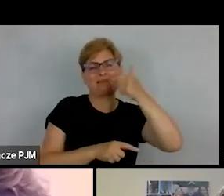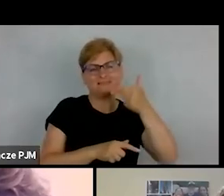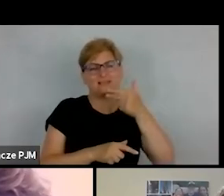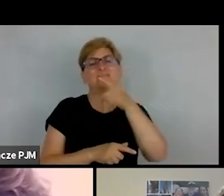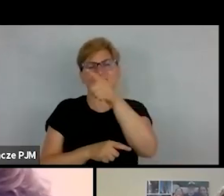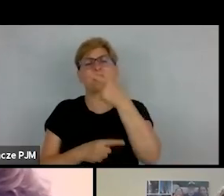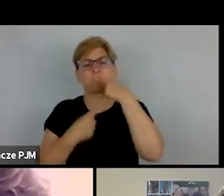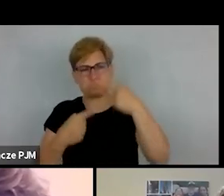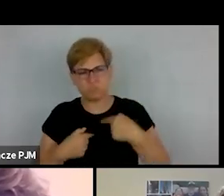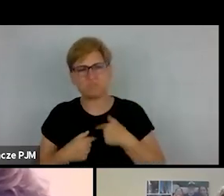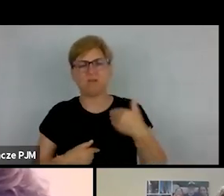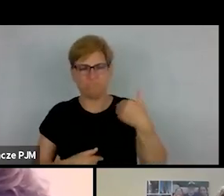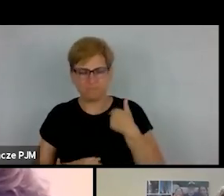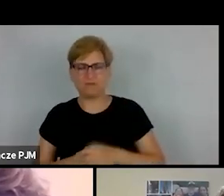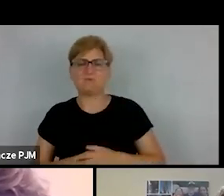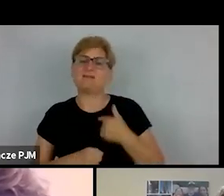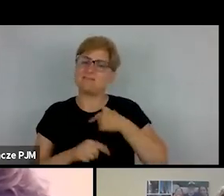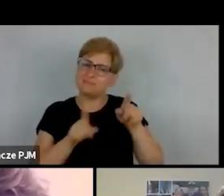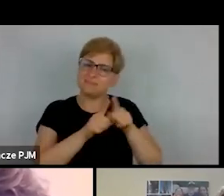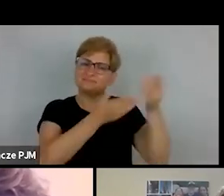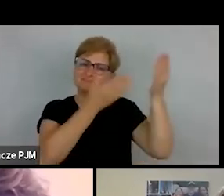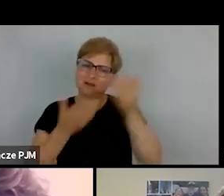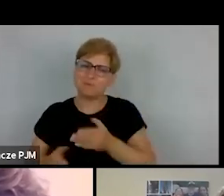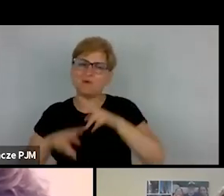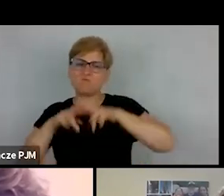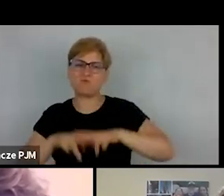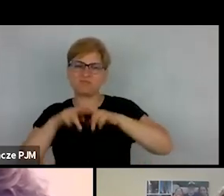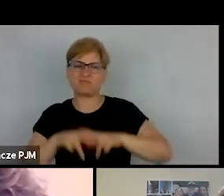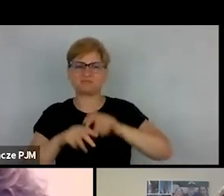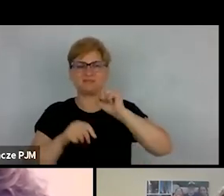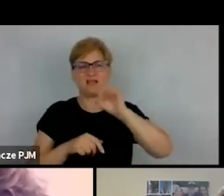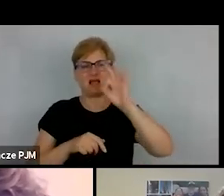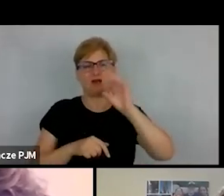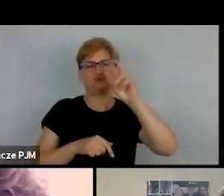Was. Zapraszam też do Fundacji Ashoka, tam też jest dużo fajnych